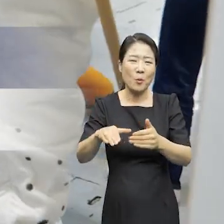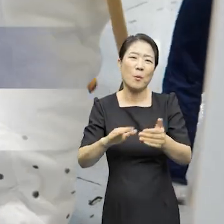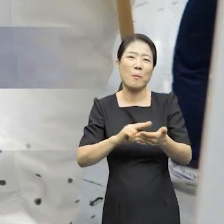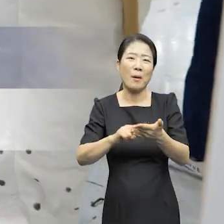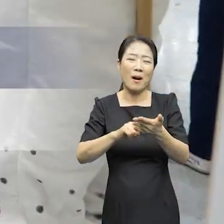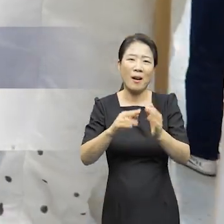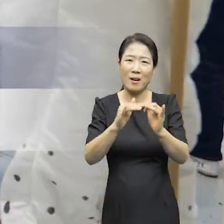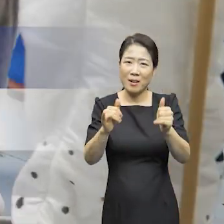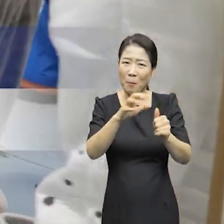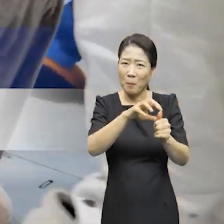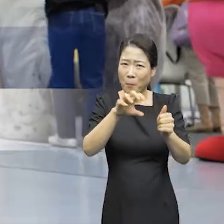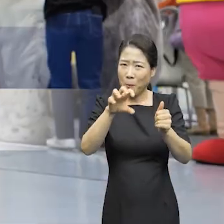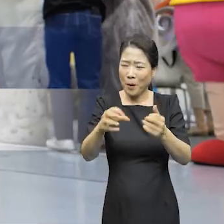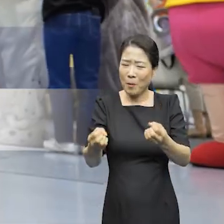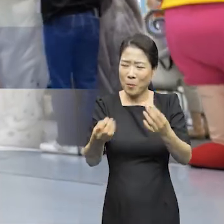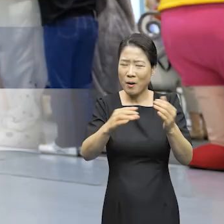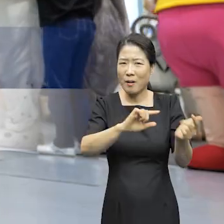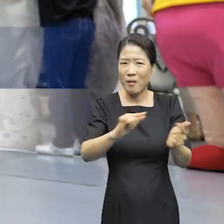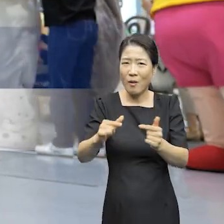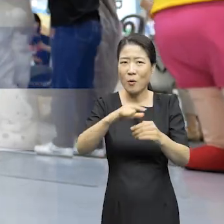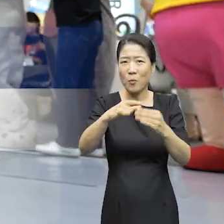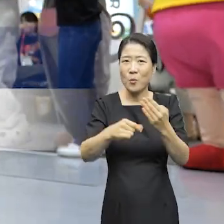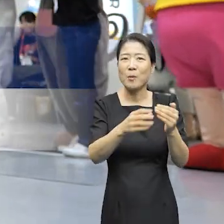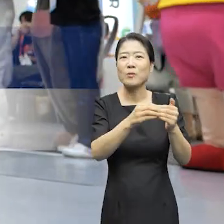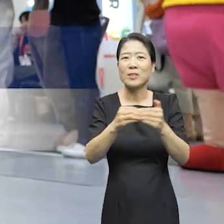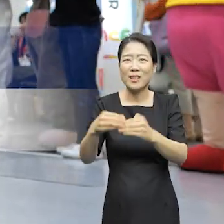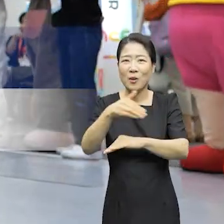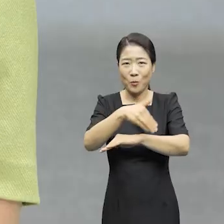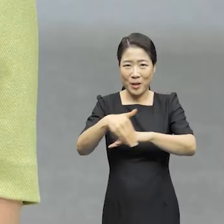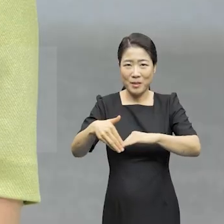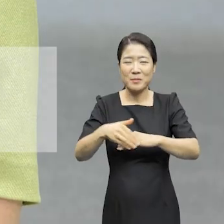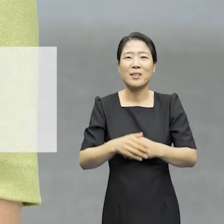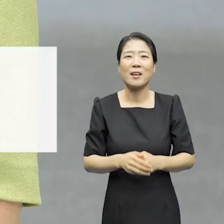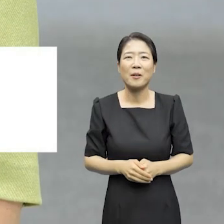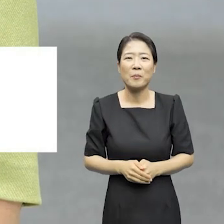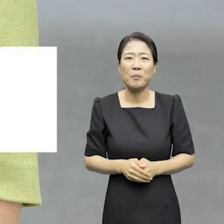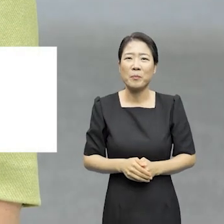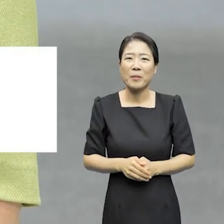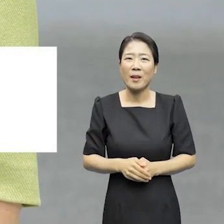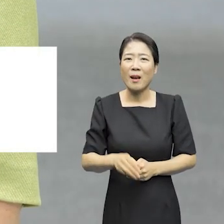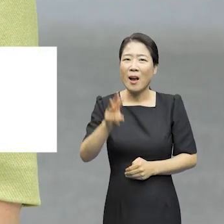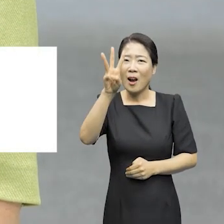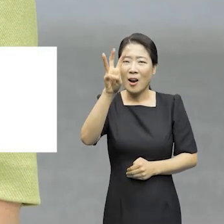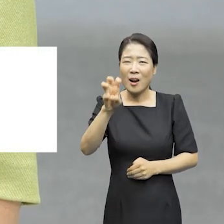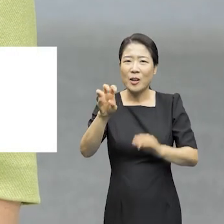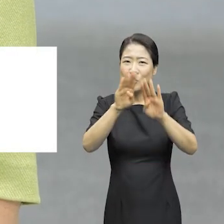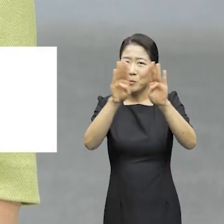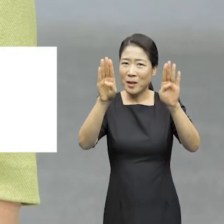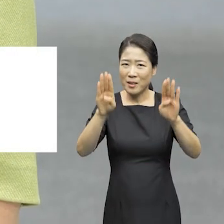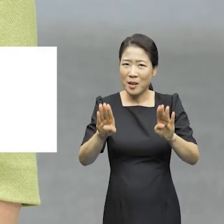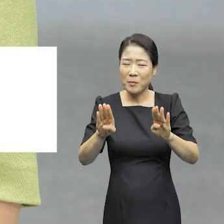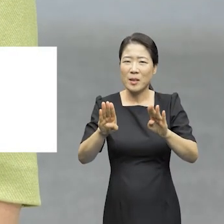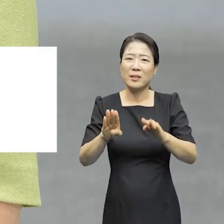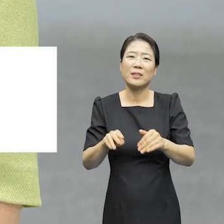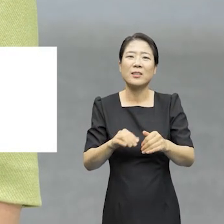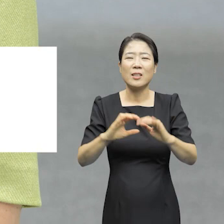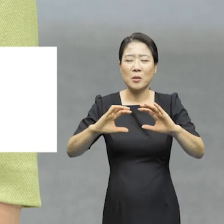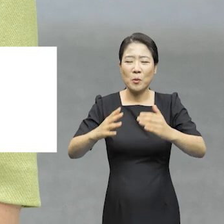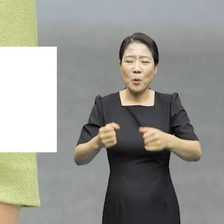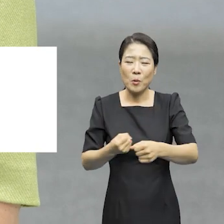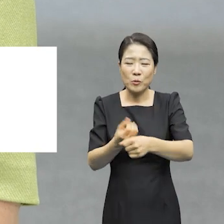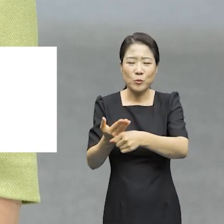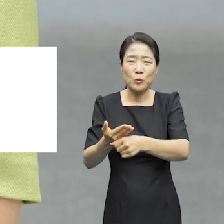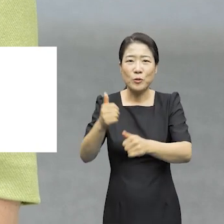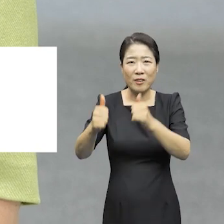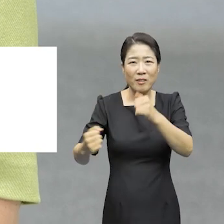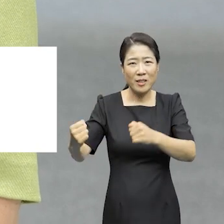다채로운 부대 행사와 이벤트도 진행될 예정입니다 올해 광주 에이스표현은 국내 콘텐츠 수출 경쟁력을